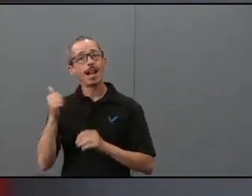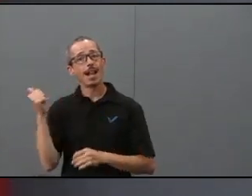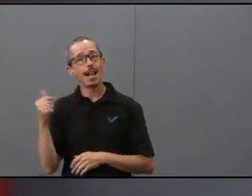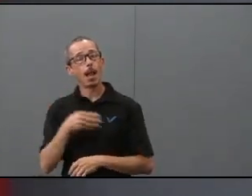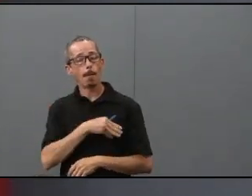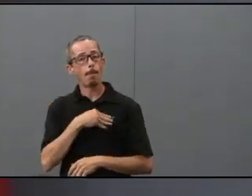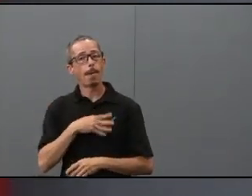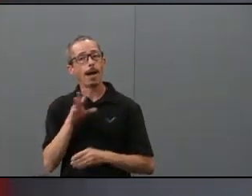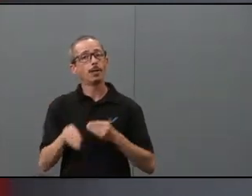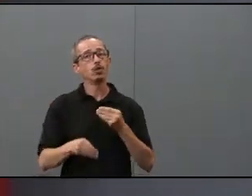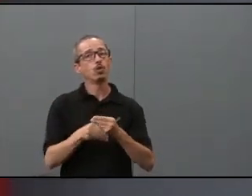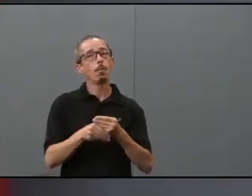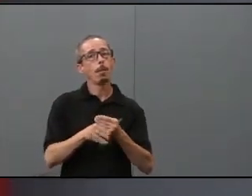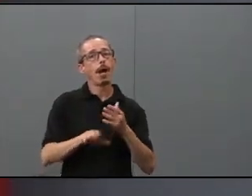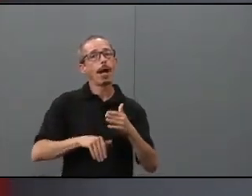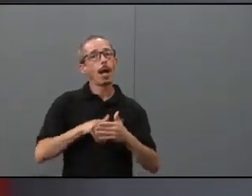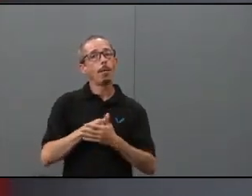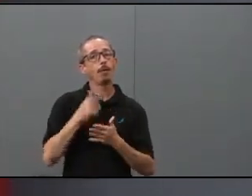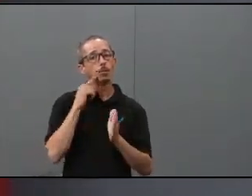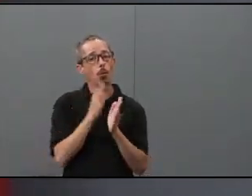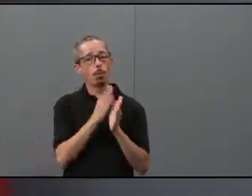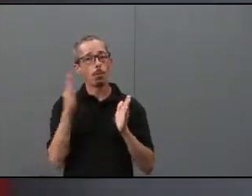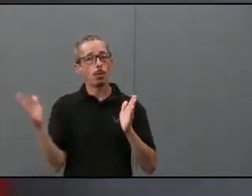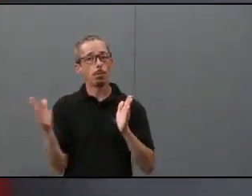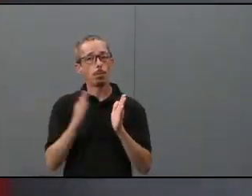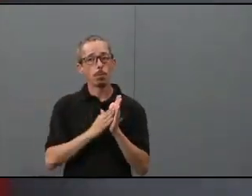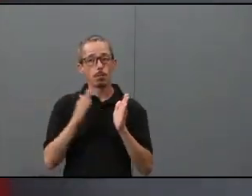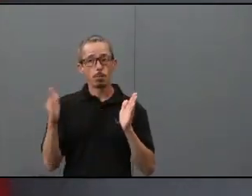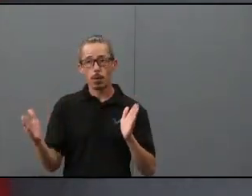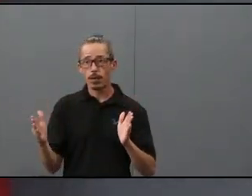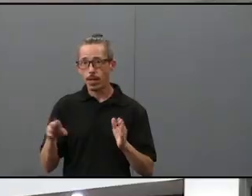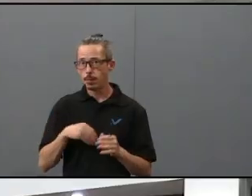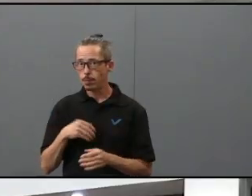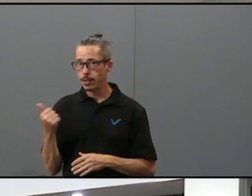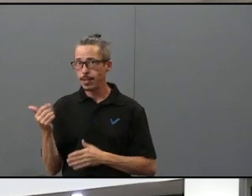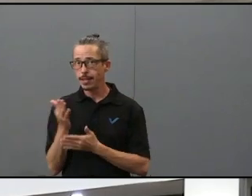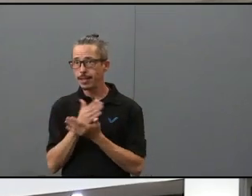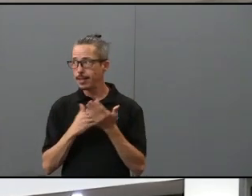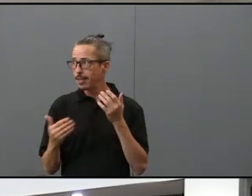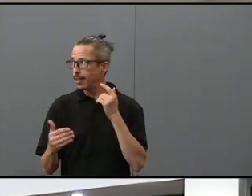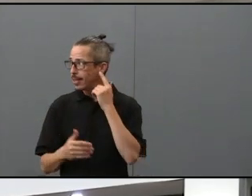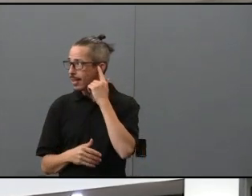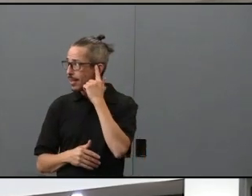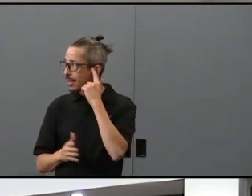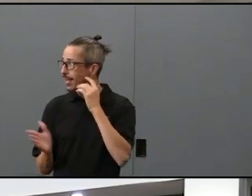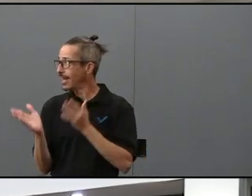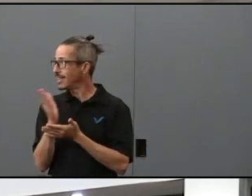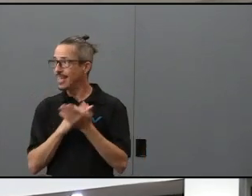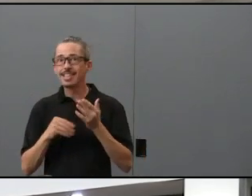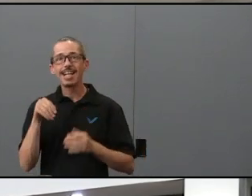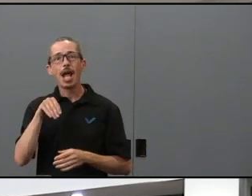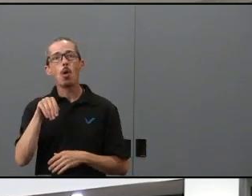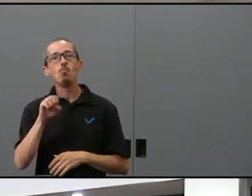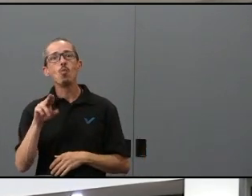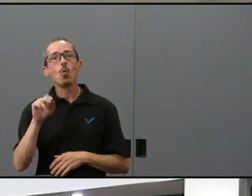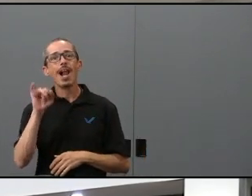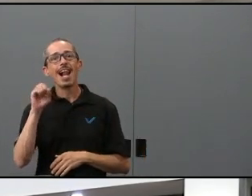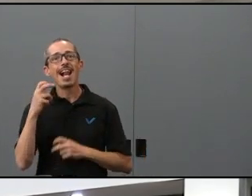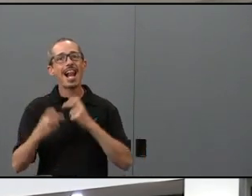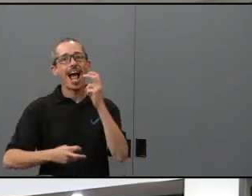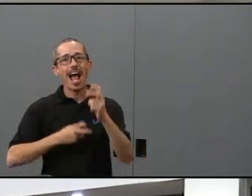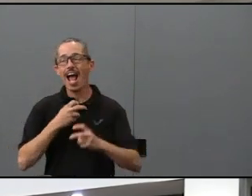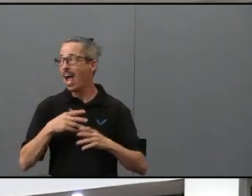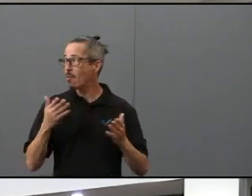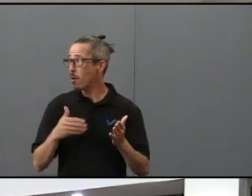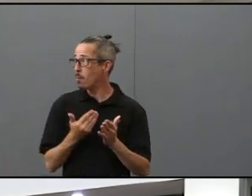de maire suppléant pour la période mentionnée des moulins le district des moulins exact ex félicitation